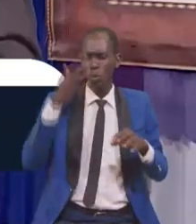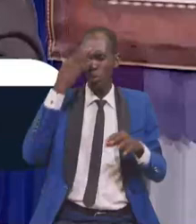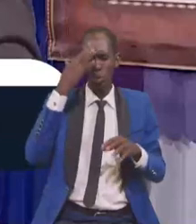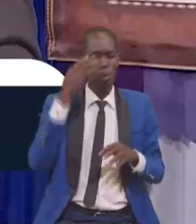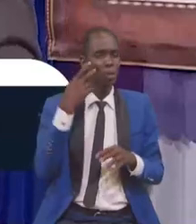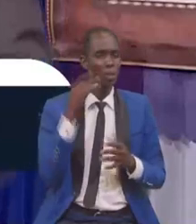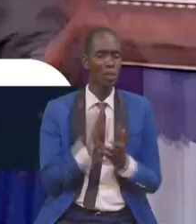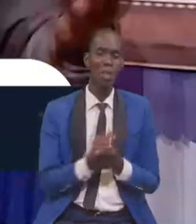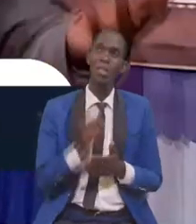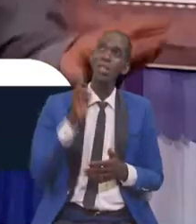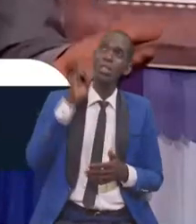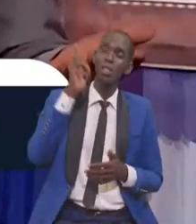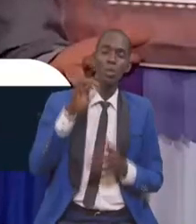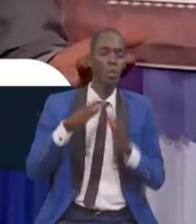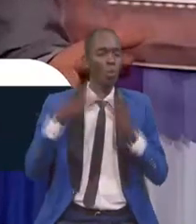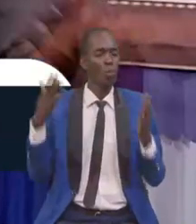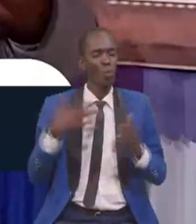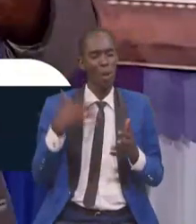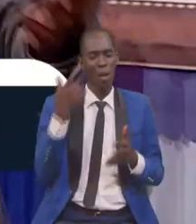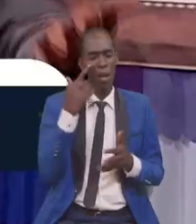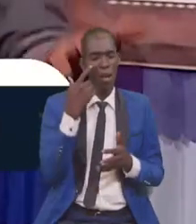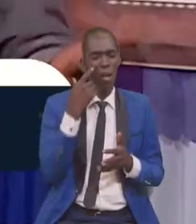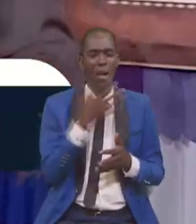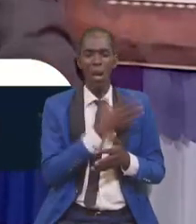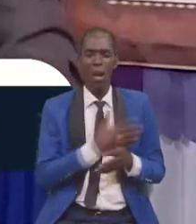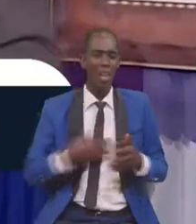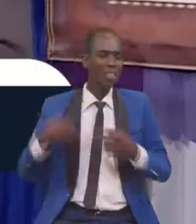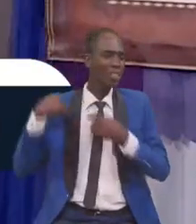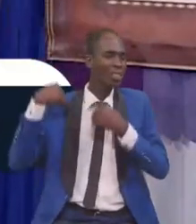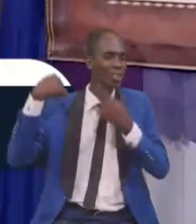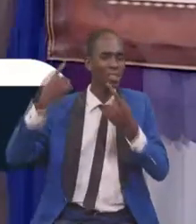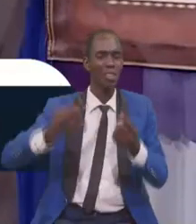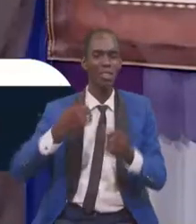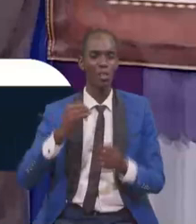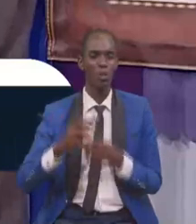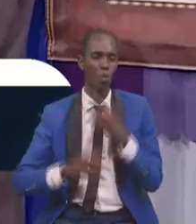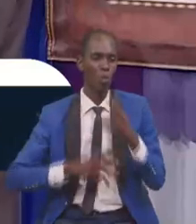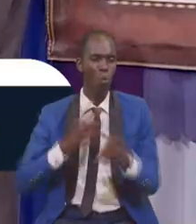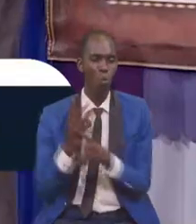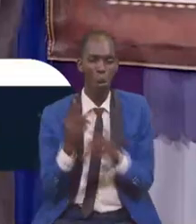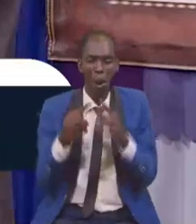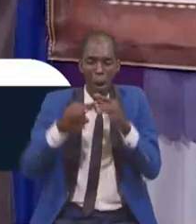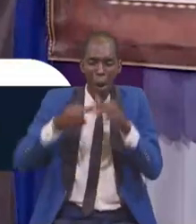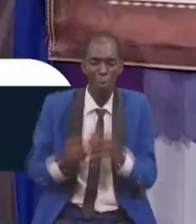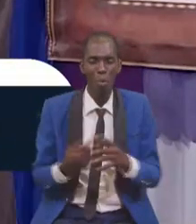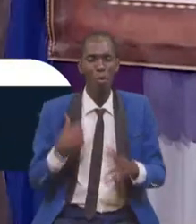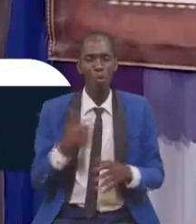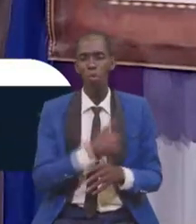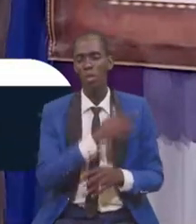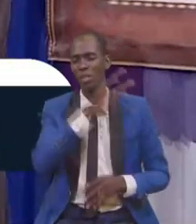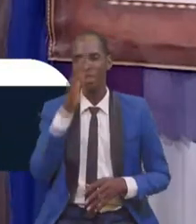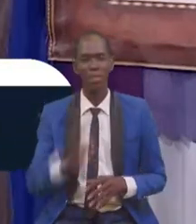Et depuis que le monde a commencé, l'homme l'a déjà illuminé. Depuis le commencement du monde, qu'on n'a jamais